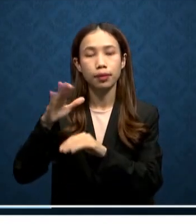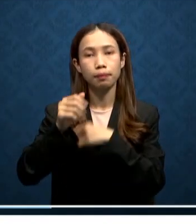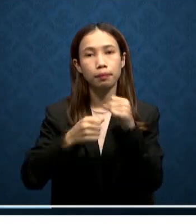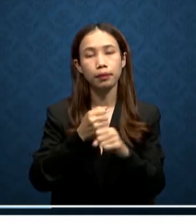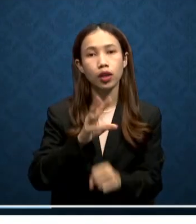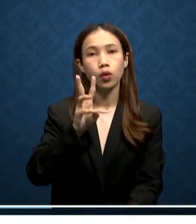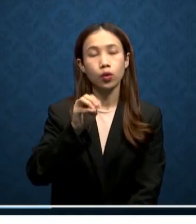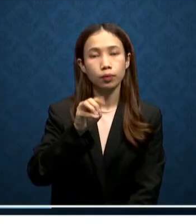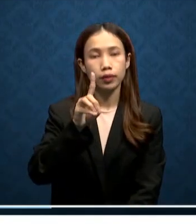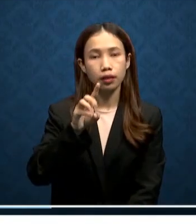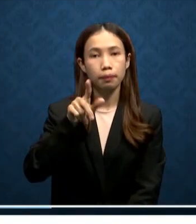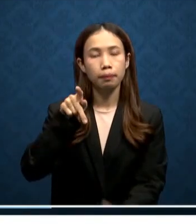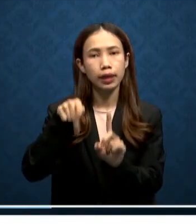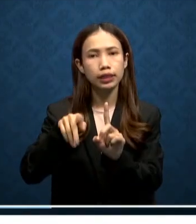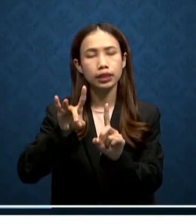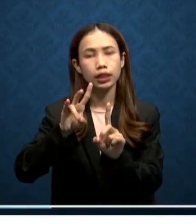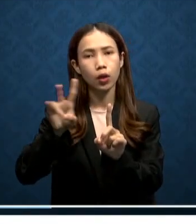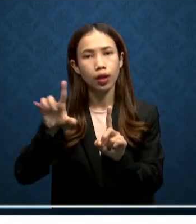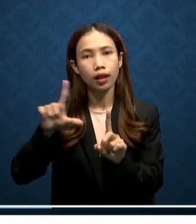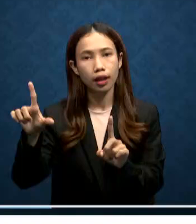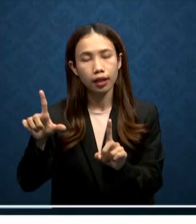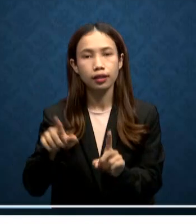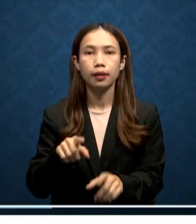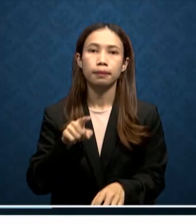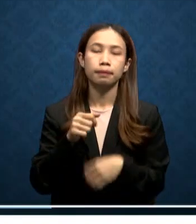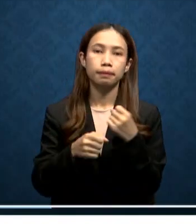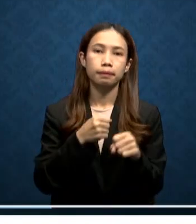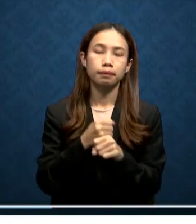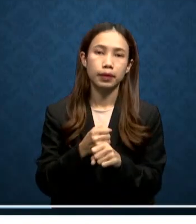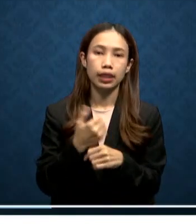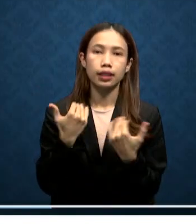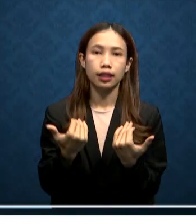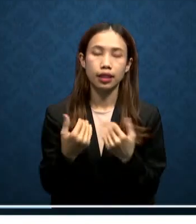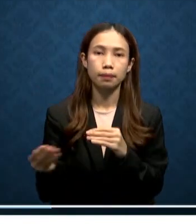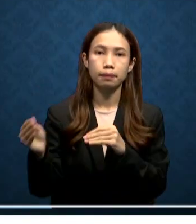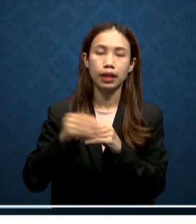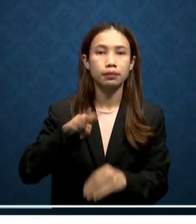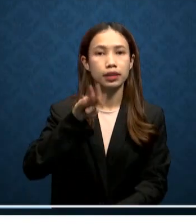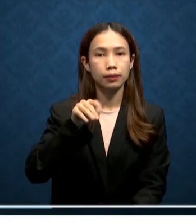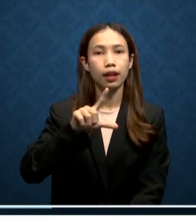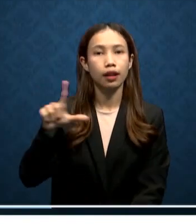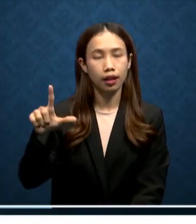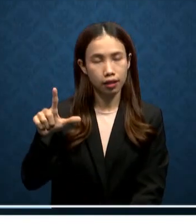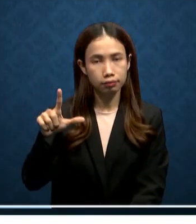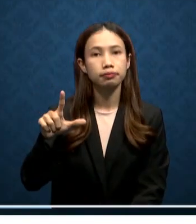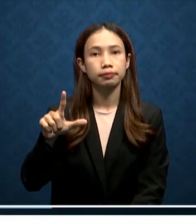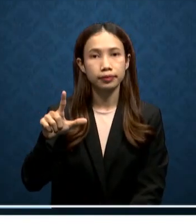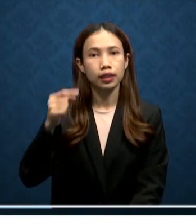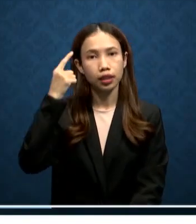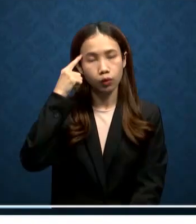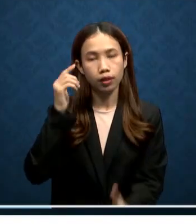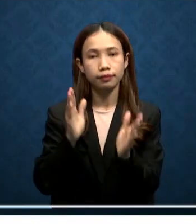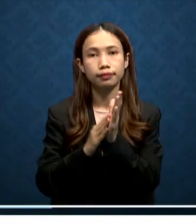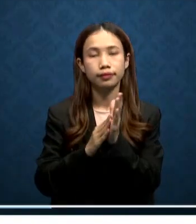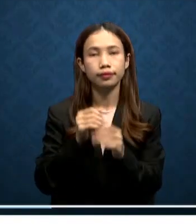1,7006,600ล้านนะปีนี้ขึ้นมา 4,000ล้านก็ถือว่าเอ่อเป็นผล